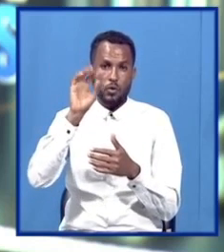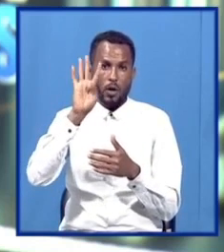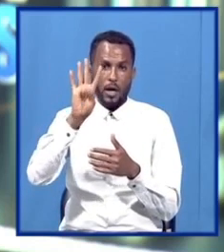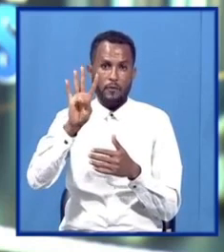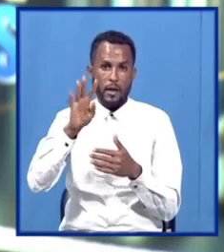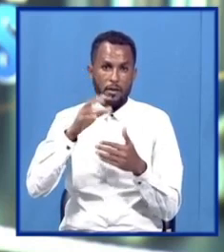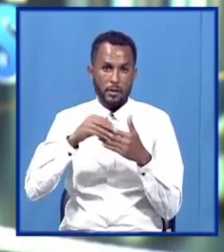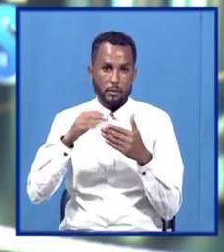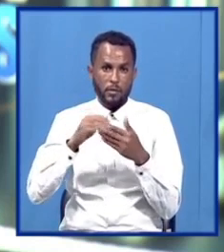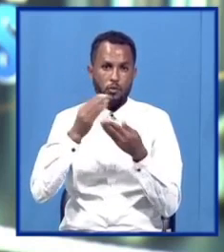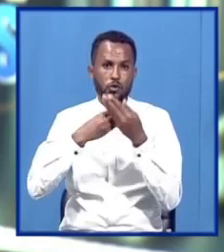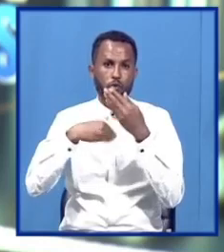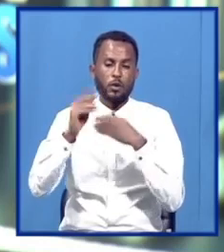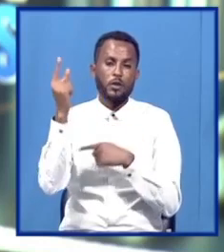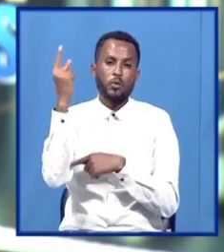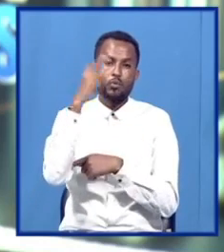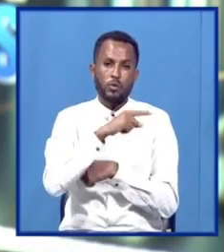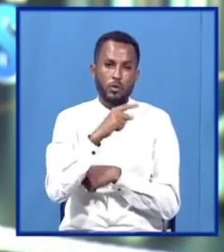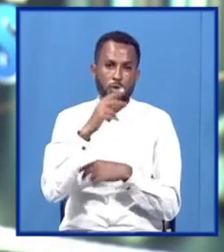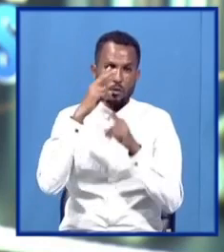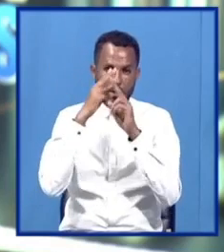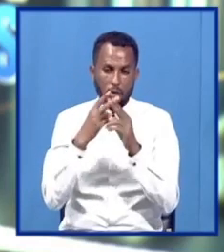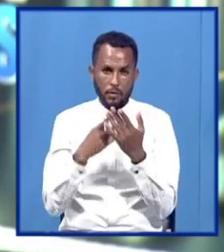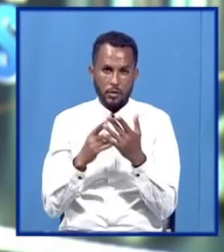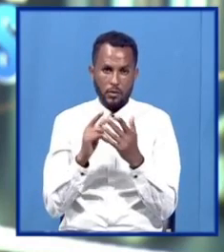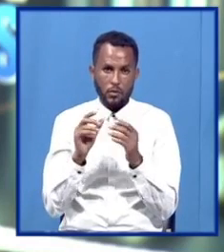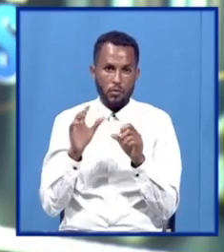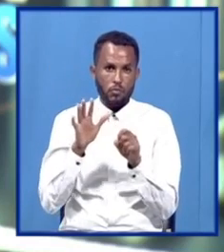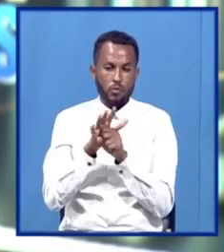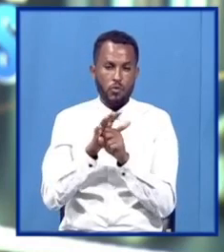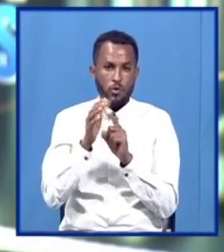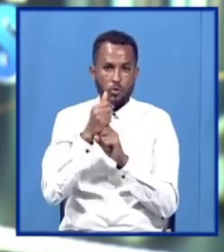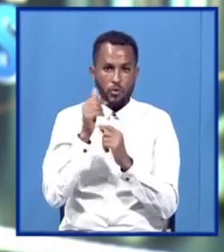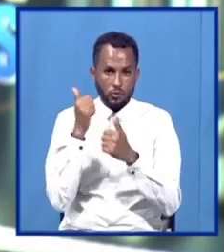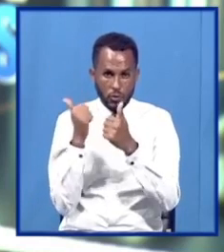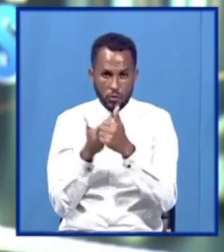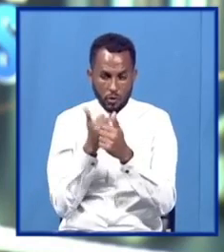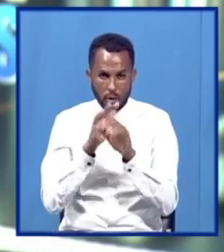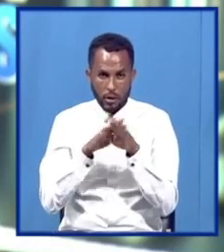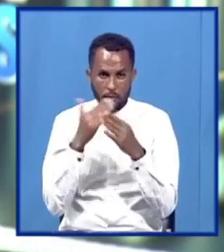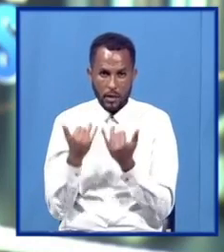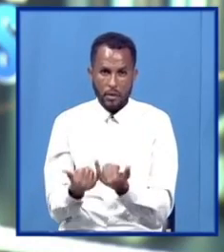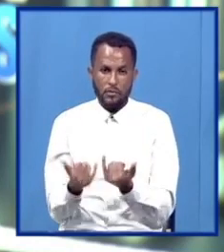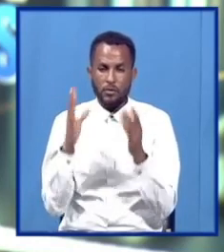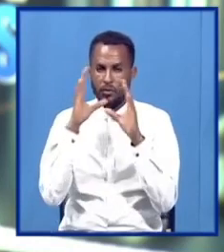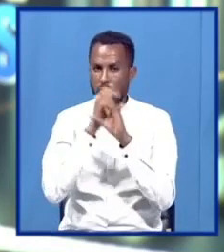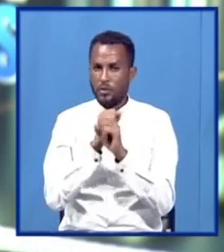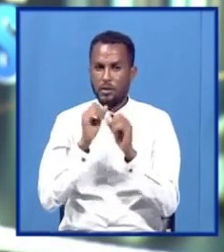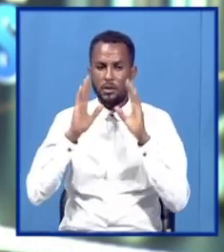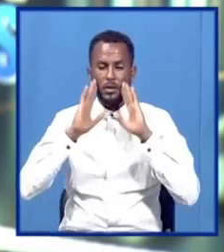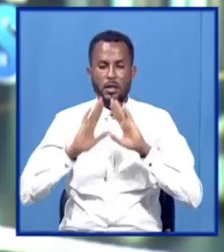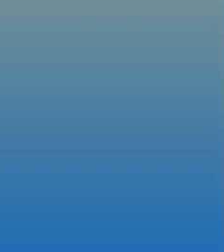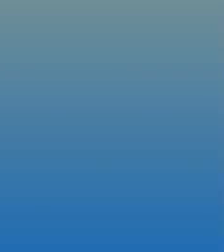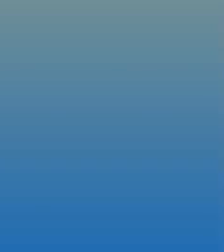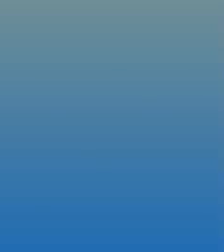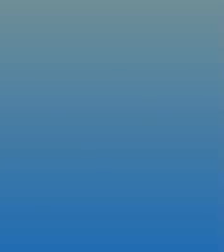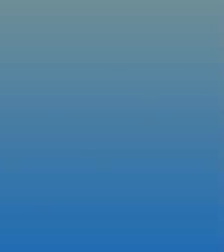بر كشوت وعليلو كرات ملكتنا نملؤ تعزدو كتكتاتو لو عديمة أنا وزيك زازم سلام.